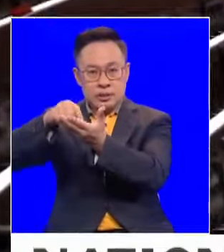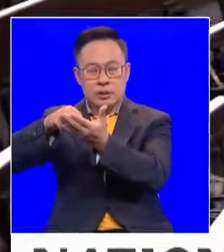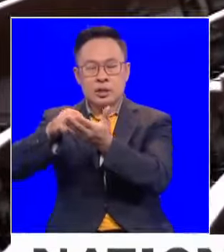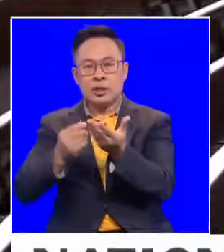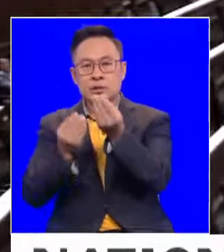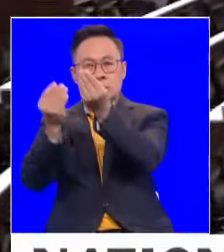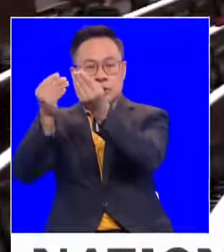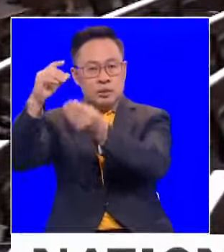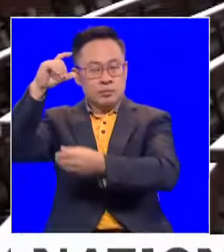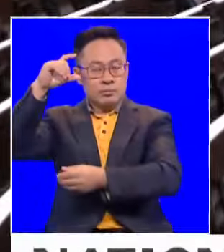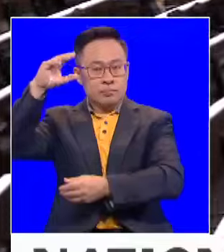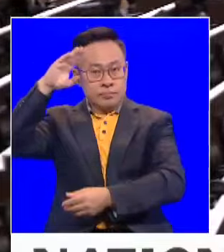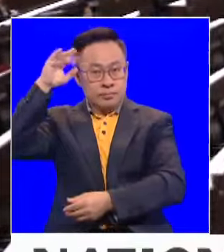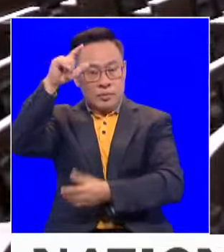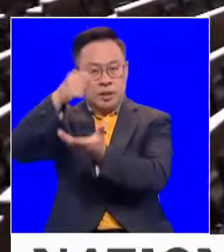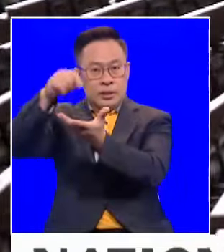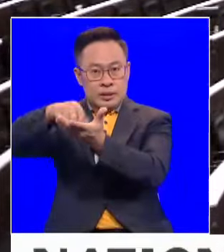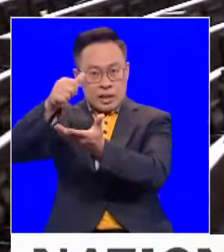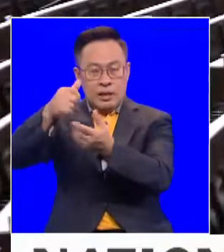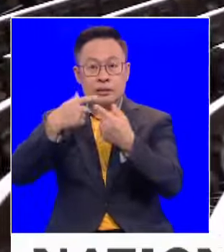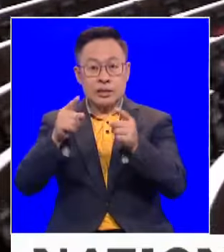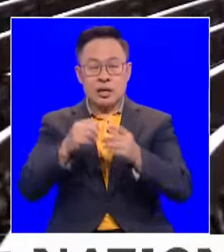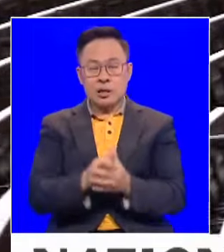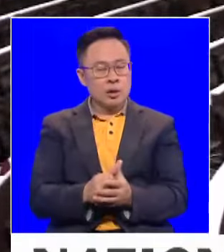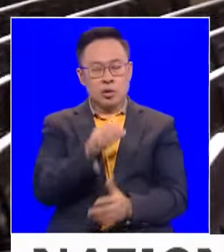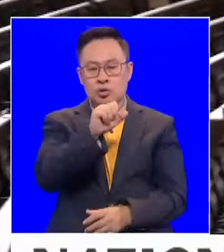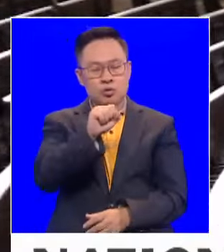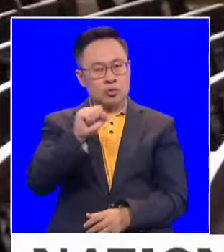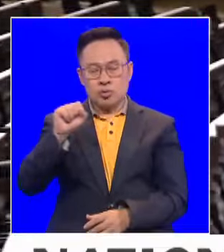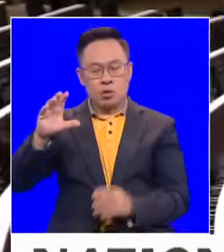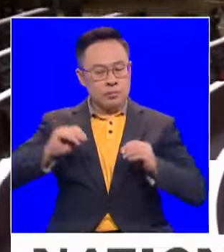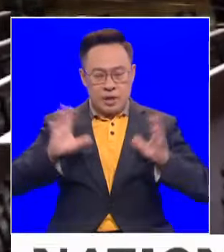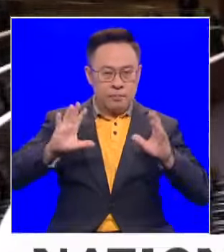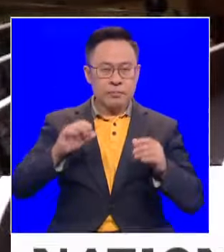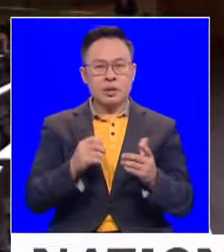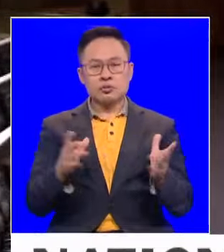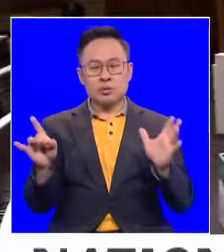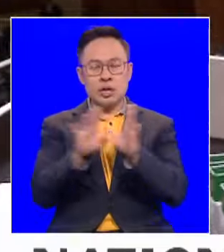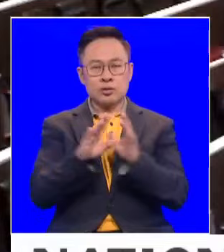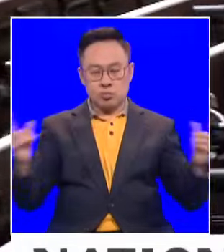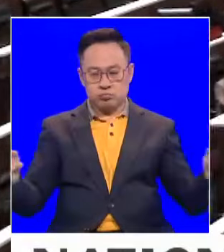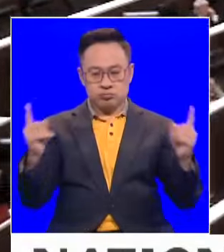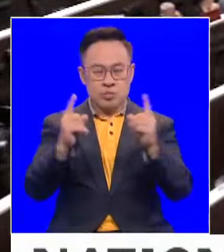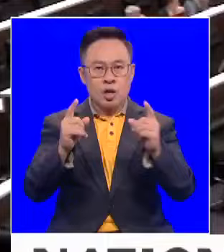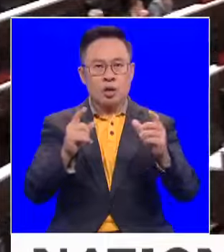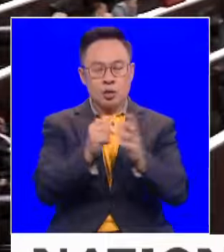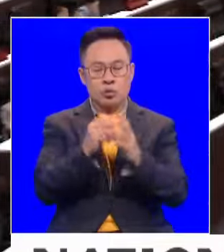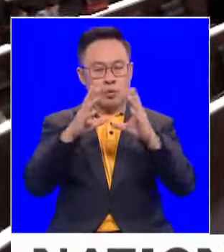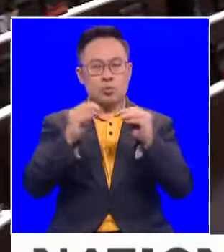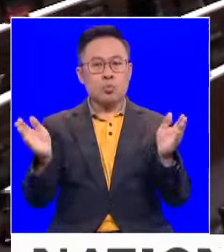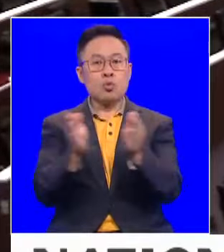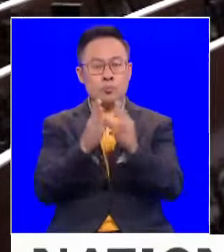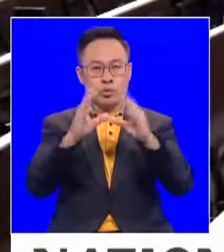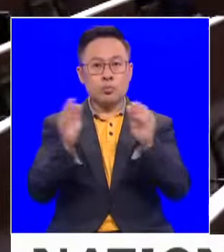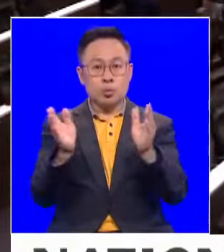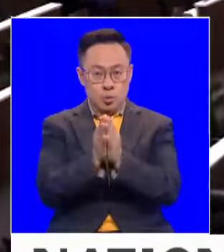มาก็ไม่เห็นด้วยอ่ะเอา 2สภามาคุยกันทีนี้แล้วก็ส่งให้แต่ละสภาพิจารณาอีกทีนี้ถ้าเห็นชอบก็ส่งผ่านไป